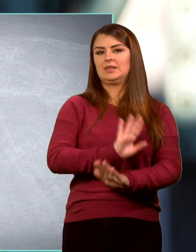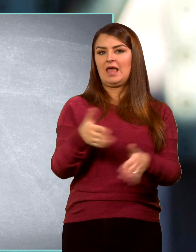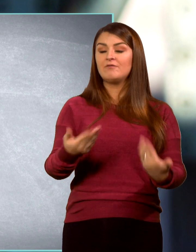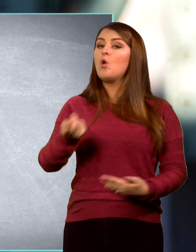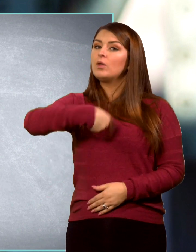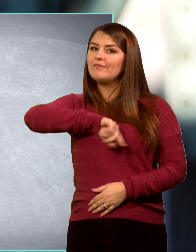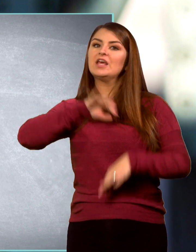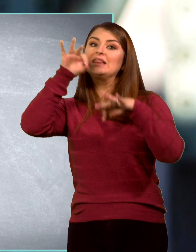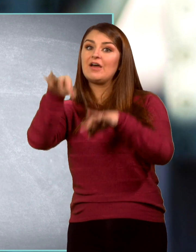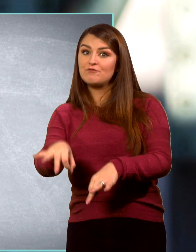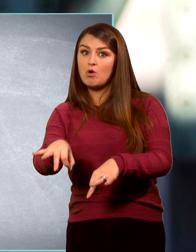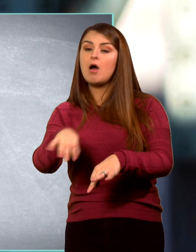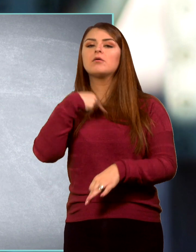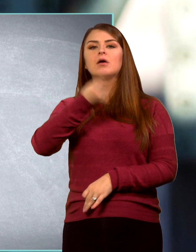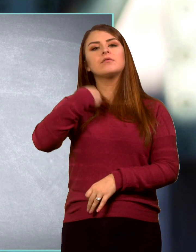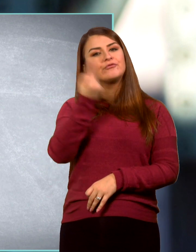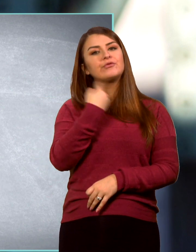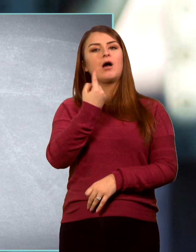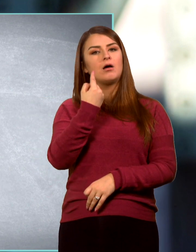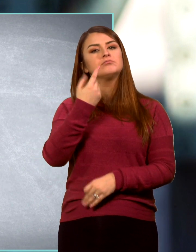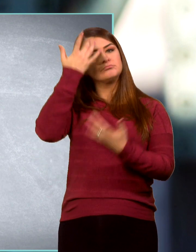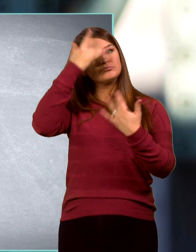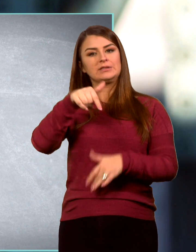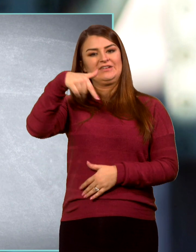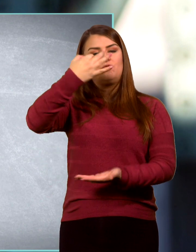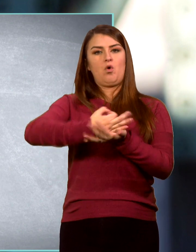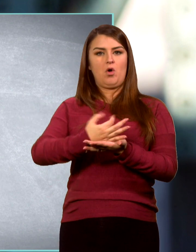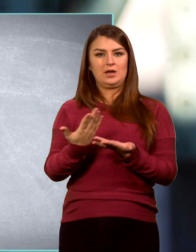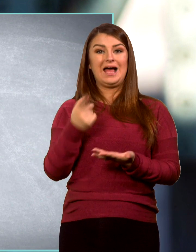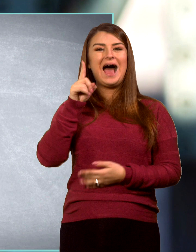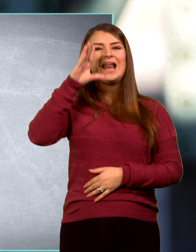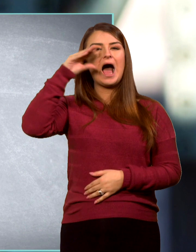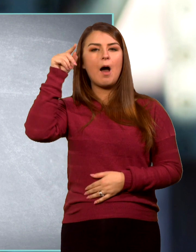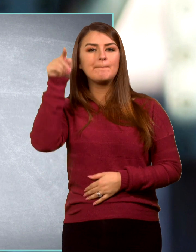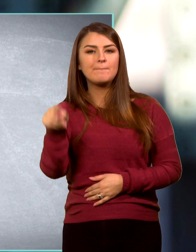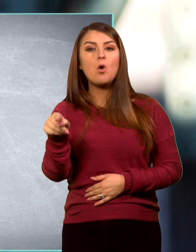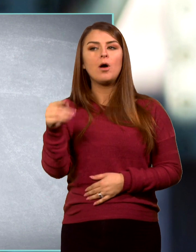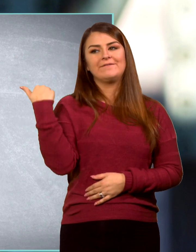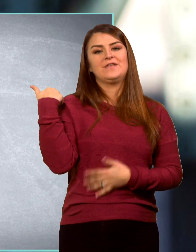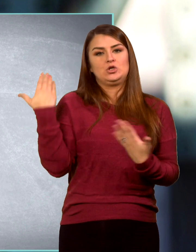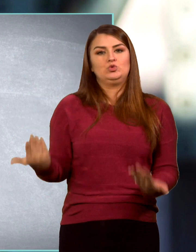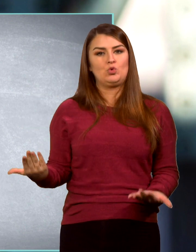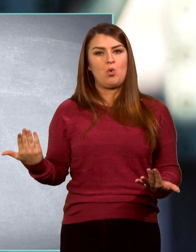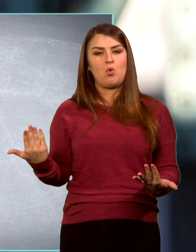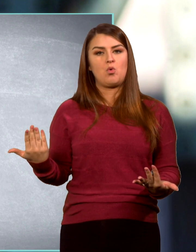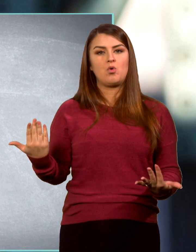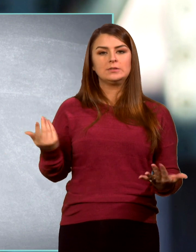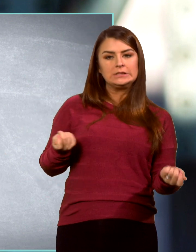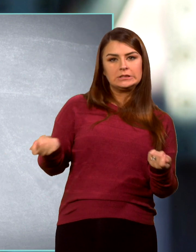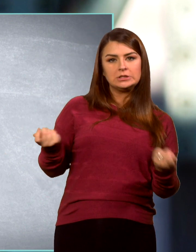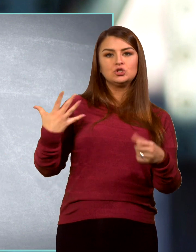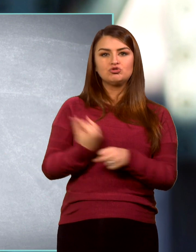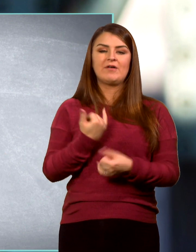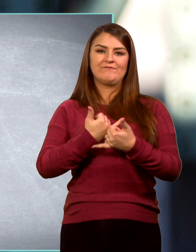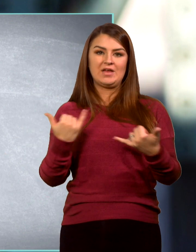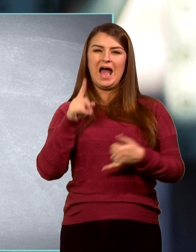sind dafür und dann gewährleisten wir, dass das auch tatsächlich vor Ort passiert. Ist in Hamburg dann ja letztendlich auch der Fall gewesen. Man hat da Mittel und Wege gefunden.